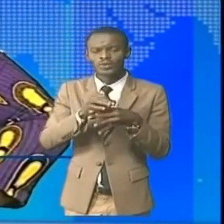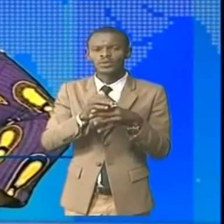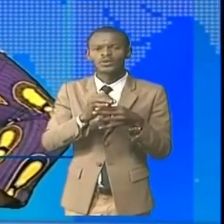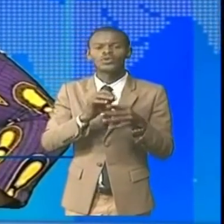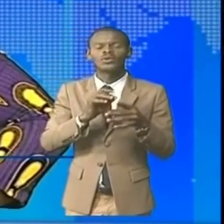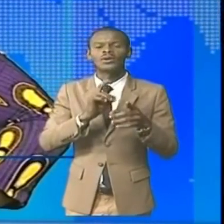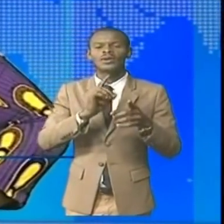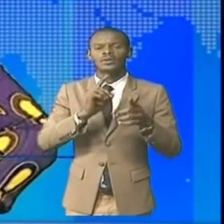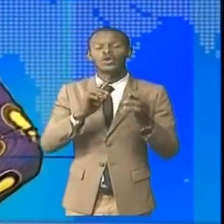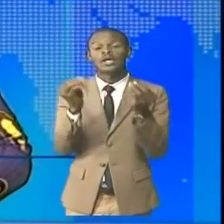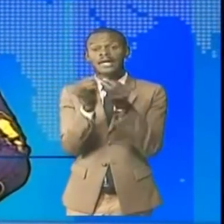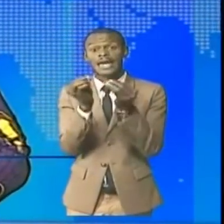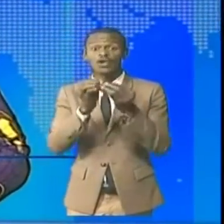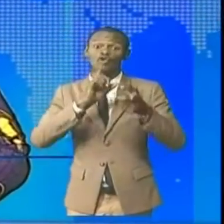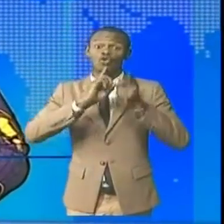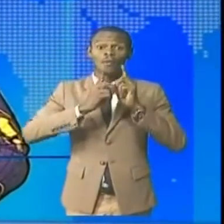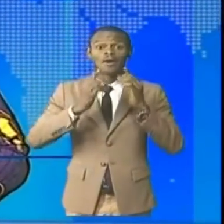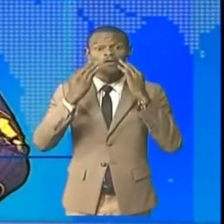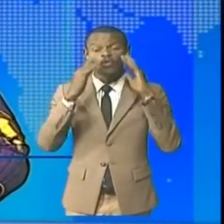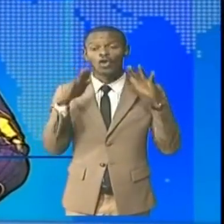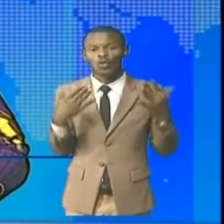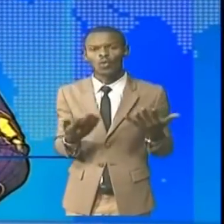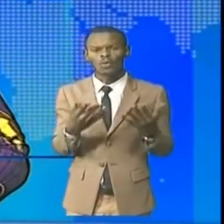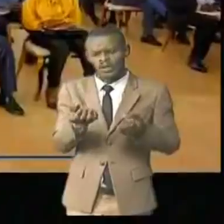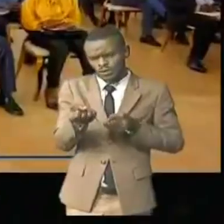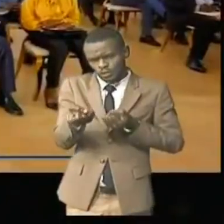sein de l'AFEC. C'était le jeudi dernier.